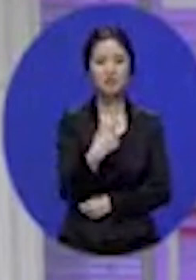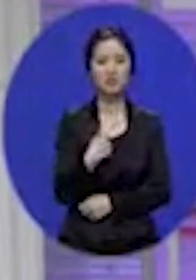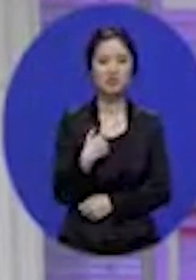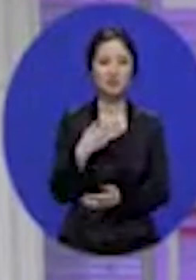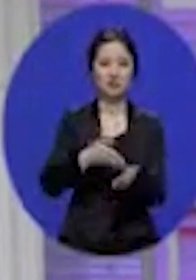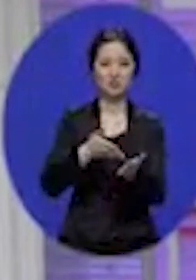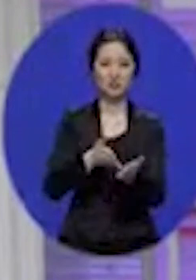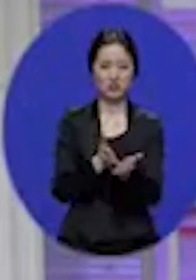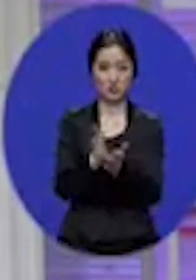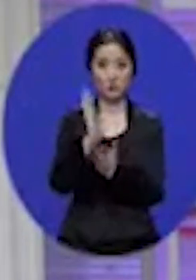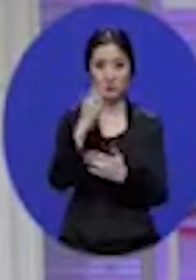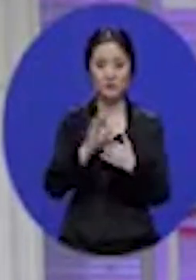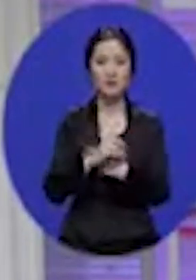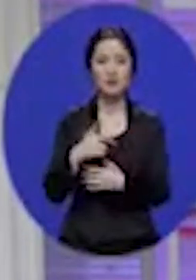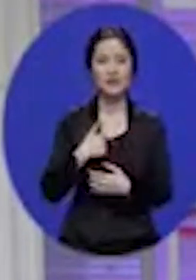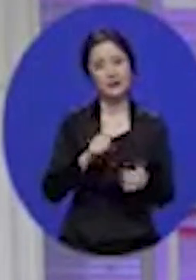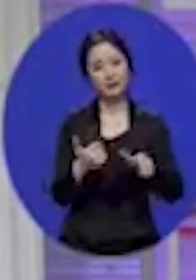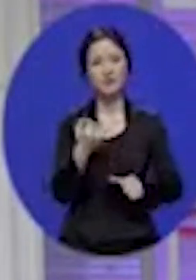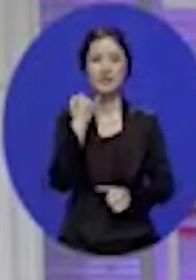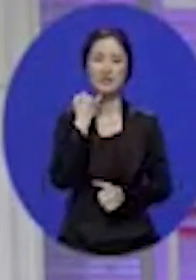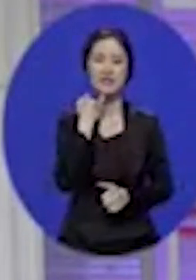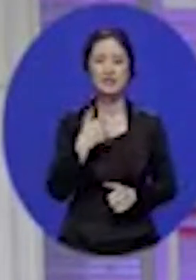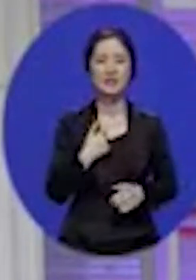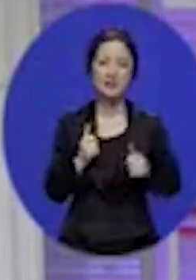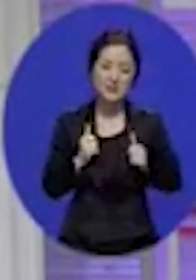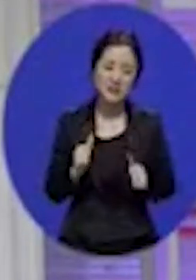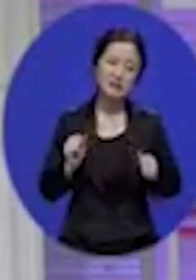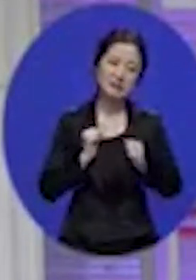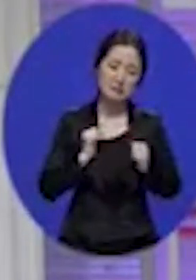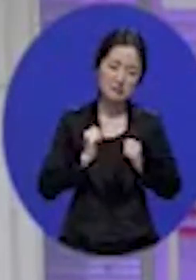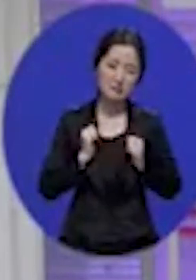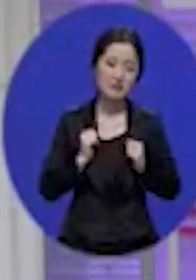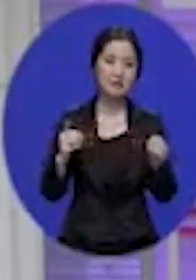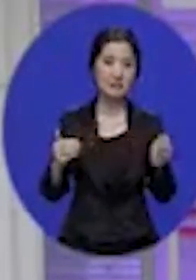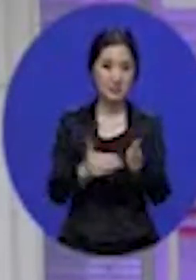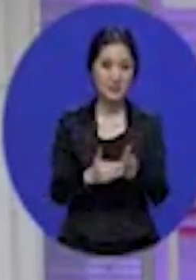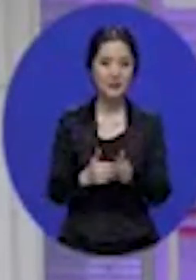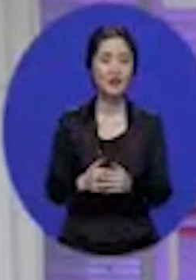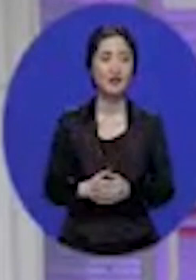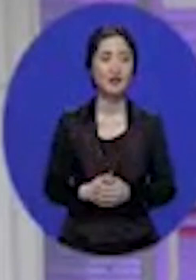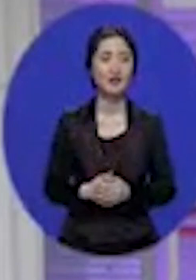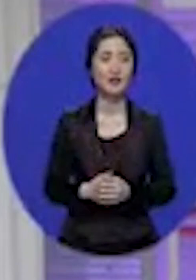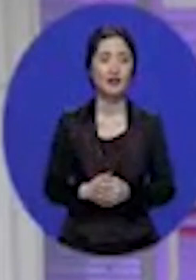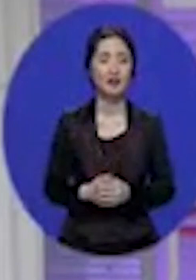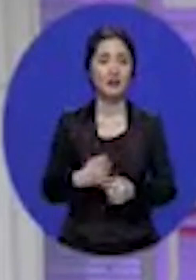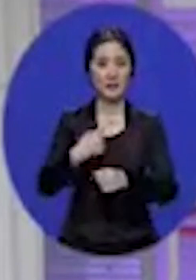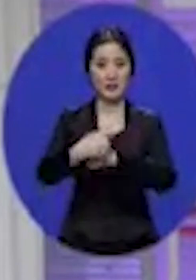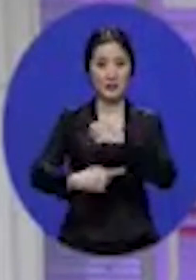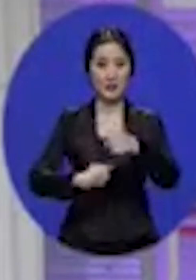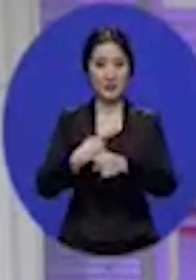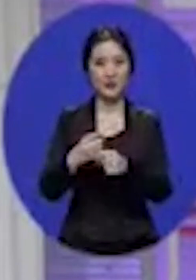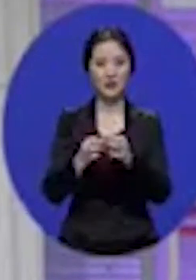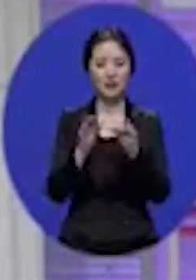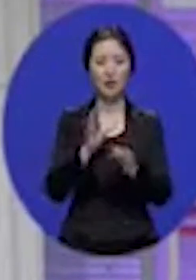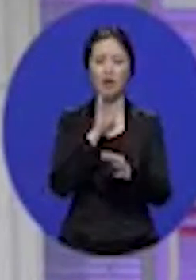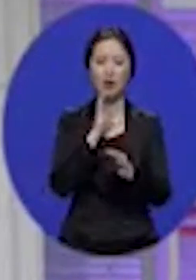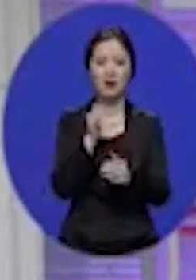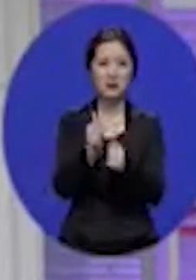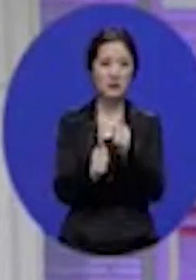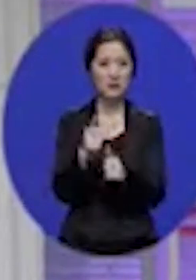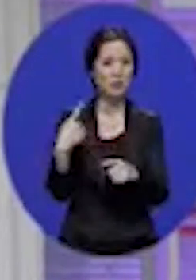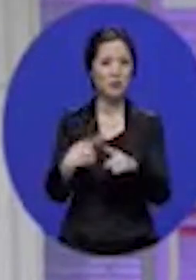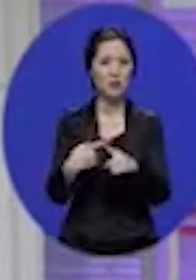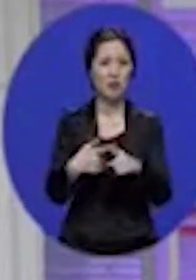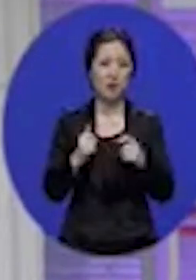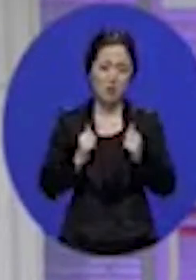그토록 제가 그것을 이루고 싶었던 거예요. 근데 정말 그 스트레스를 받으면서 1년 동안 제 고시공부도 그렇게